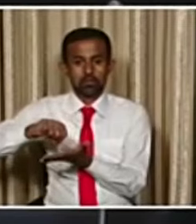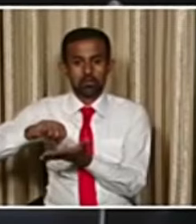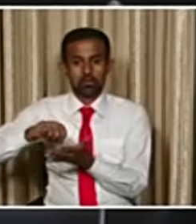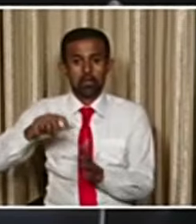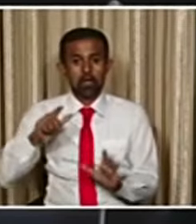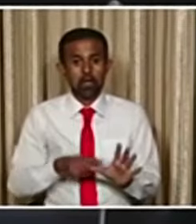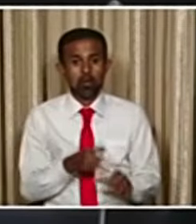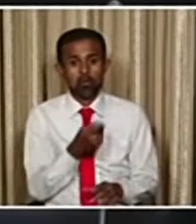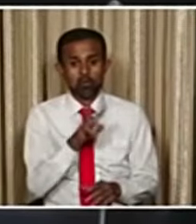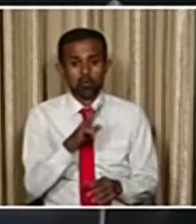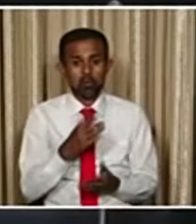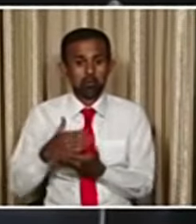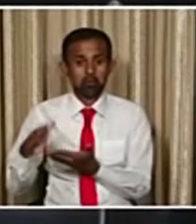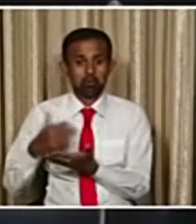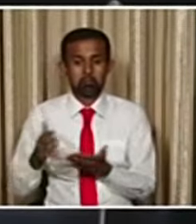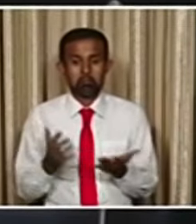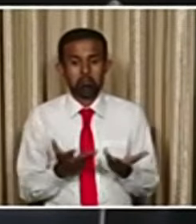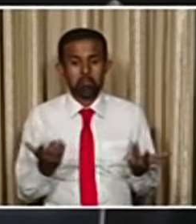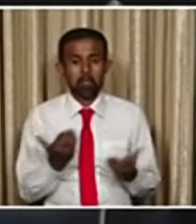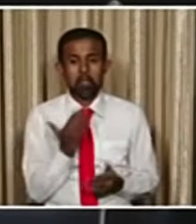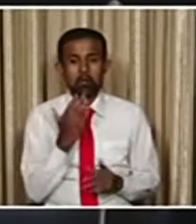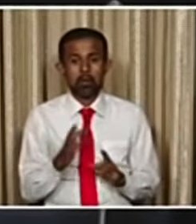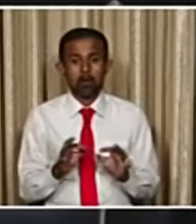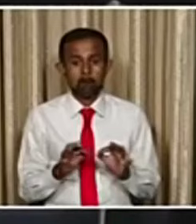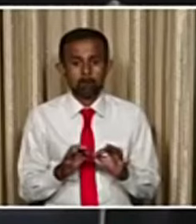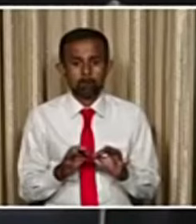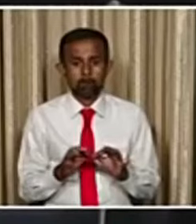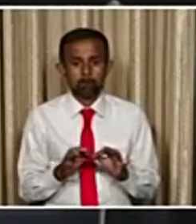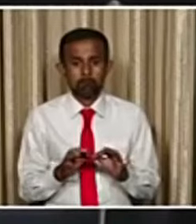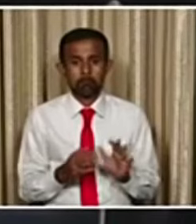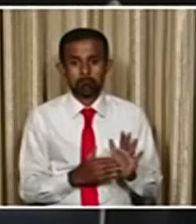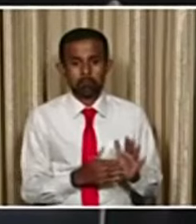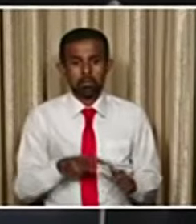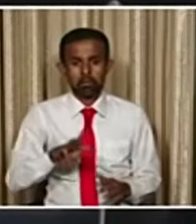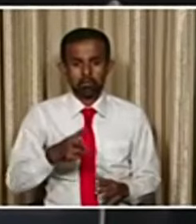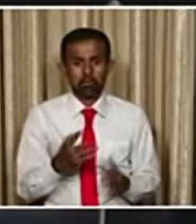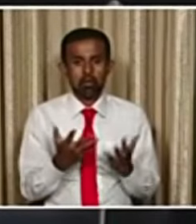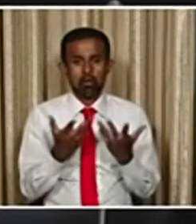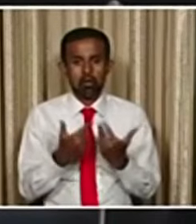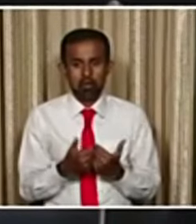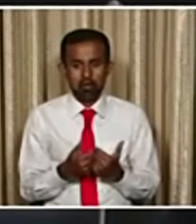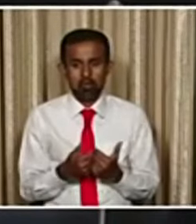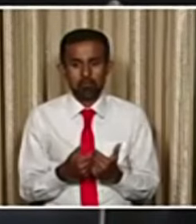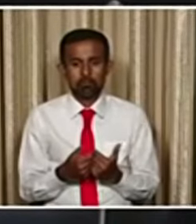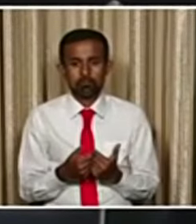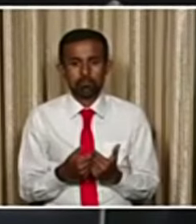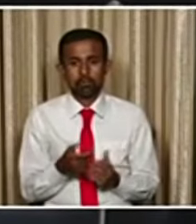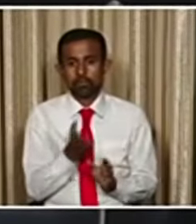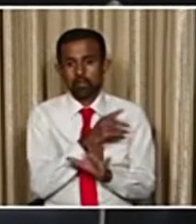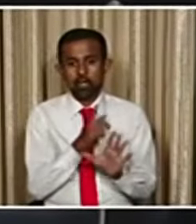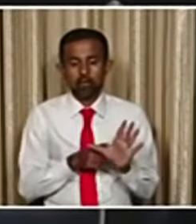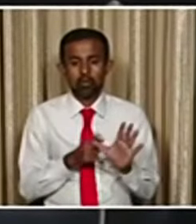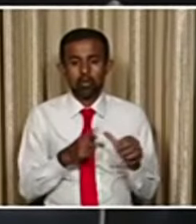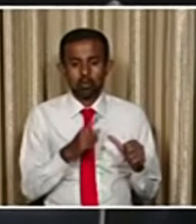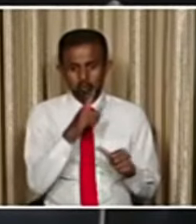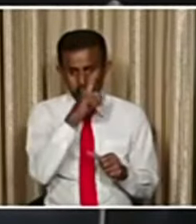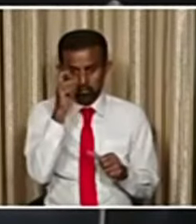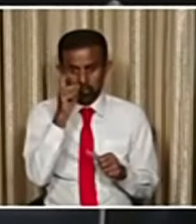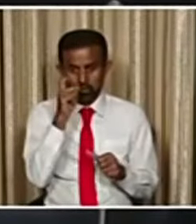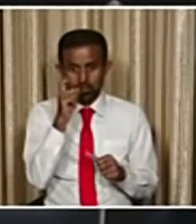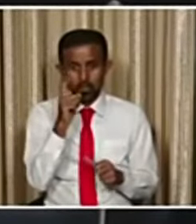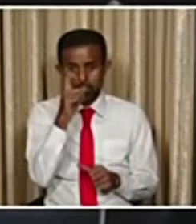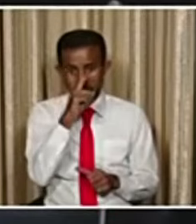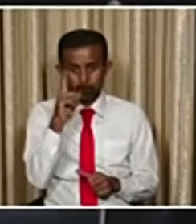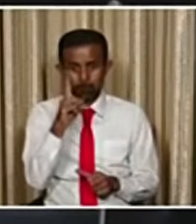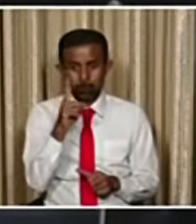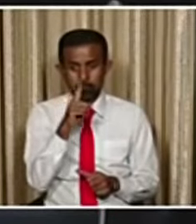ಅವೃದ್ಧ ದಹ ತುನಕಟ ಗೆವಾಗಂಡ ಬ್ಯಾರಿಯೋ ಹಿಡಿಯ ಅಮೆರಿಕಾನು ಬಿಲಿಯನ್ ಡಾಲರ್ ಮಿಲಿಯನ್ ತುನ್ಸಿಯಕ ಪ್ರಮಾಣ ಗೆ ಅವೃದ್ಧಿ ಆಗೋಸ್ಟ್ ಮಾಸ ಏನಿಲ್ಲ ಮಾಸಕಟ